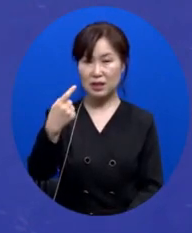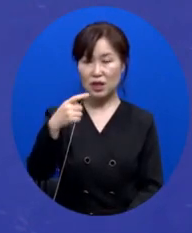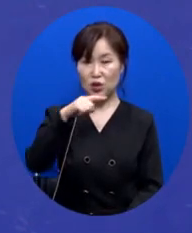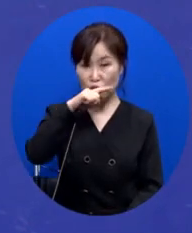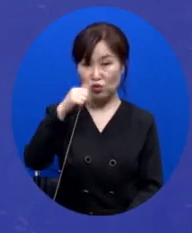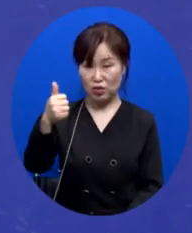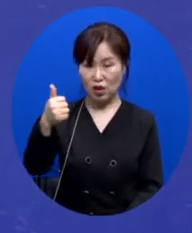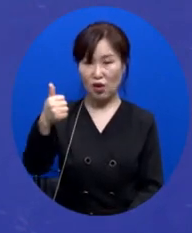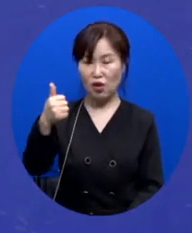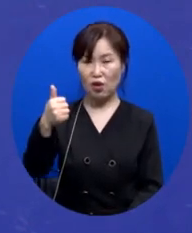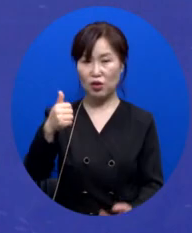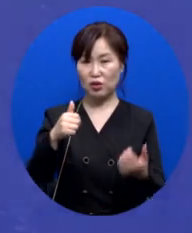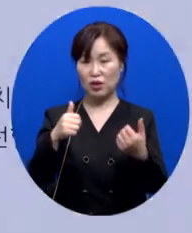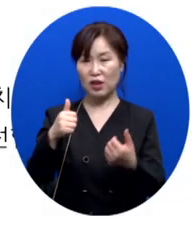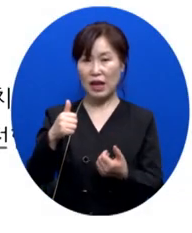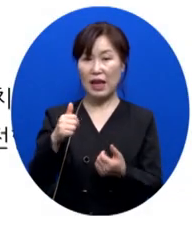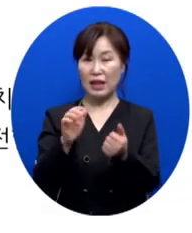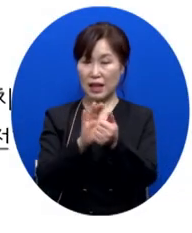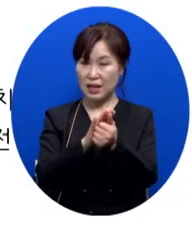메시지를 발표했습니다